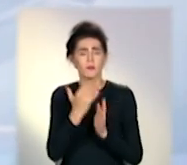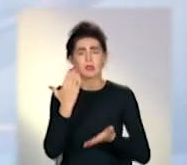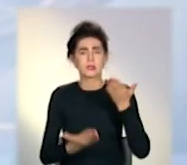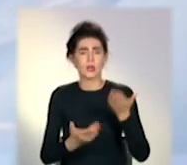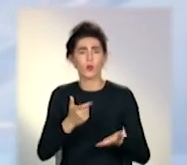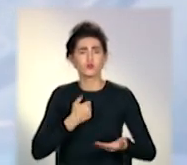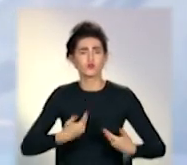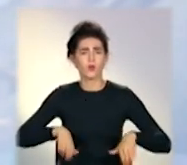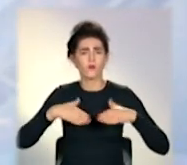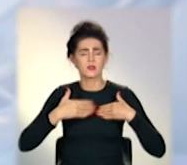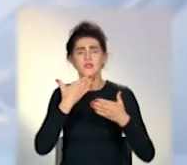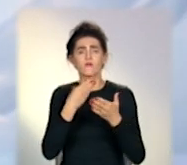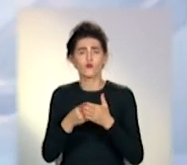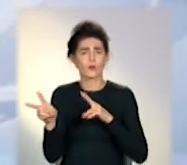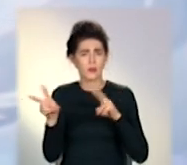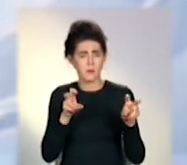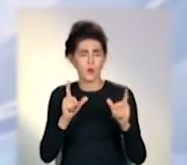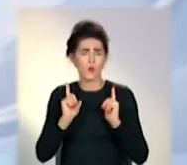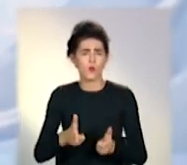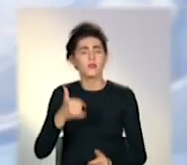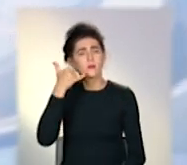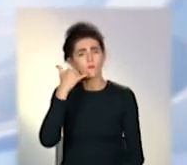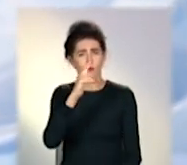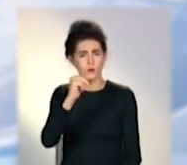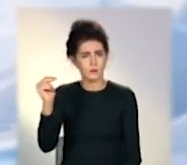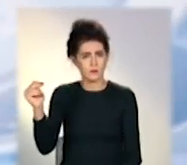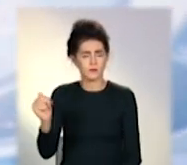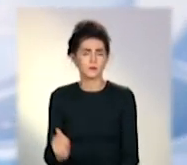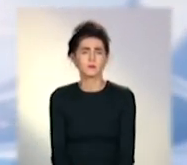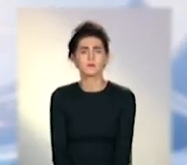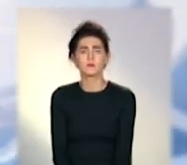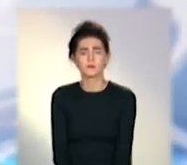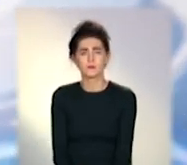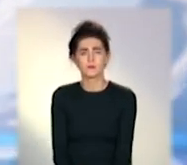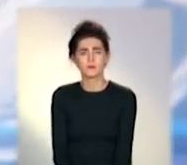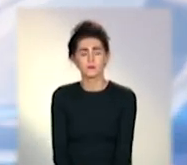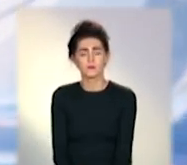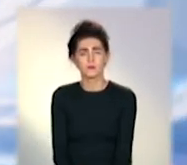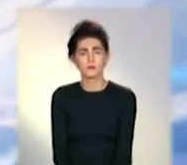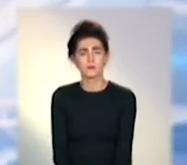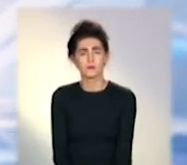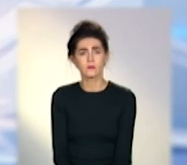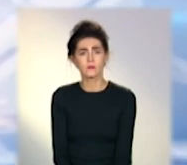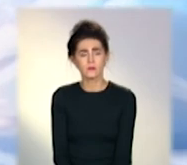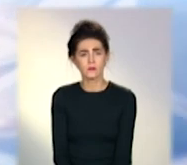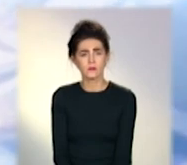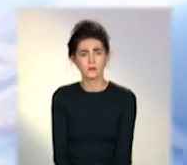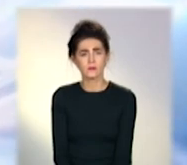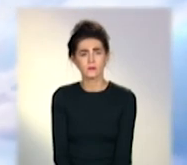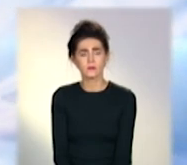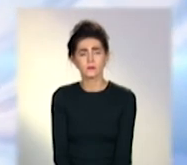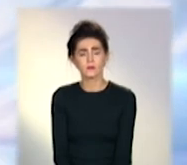хочете запропонувати власну тему, звертайтеся до нас за номером гарячої лінії 0800 606